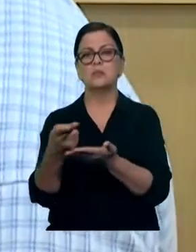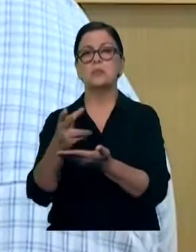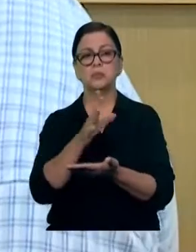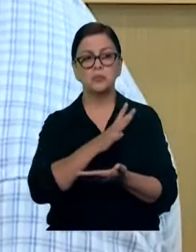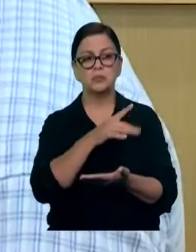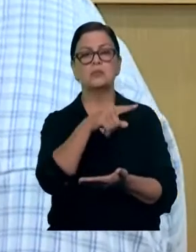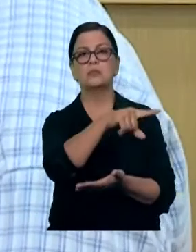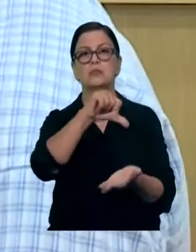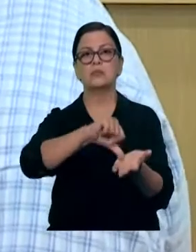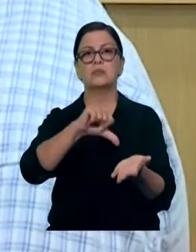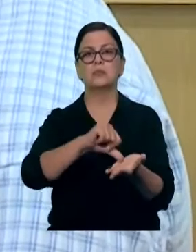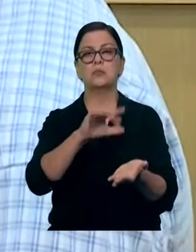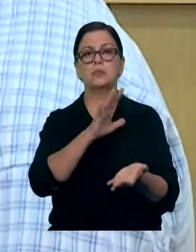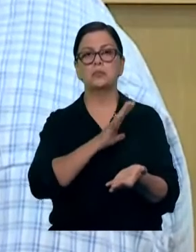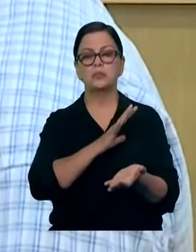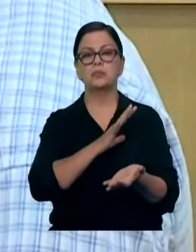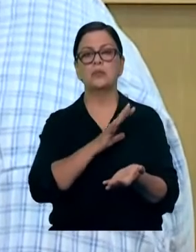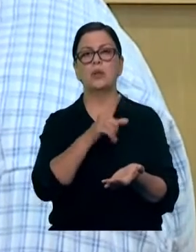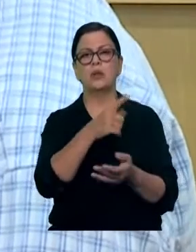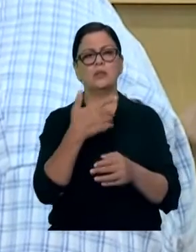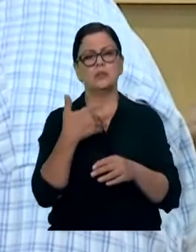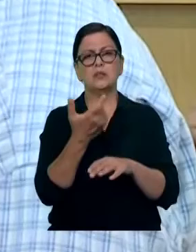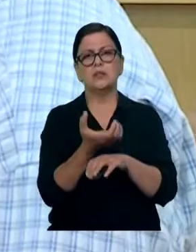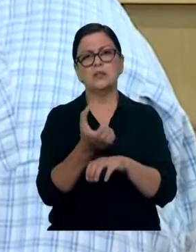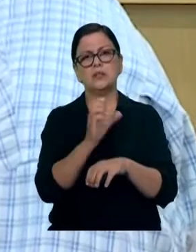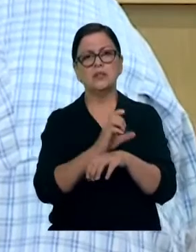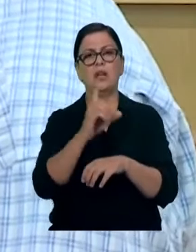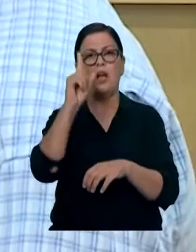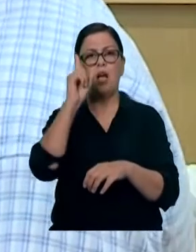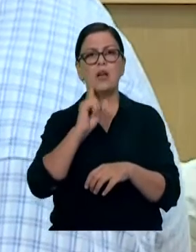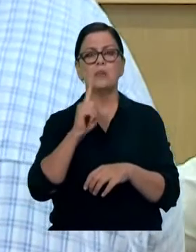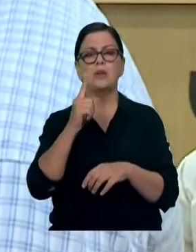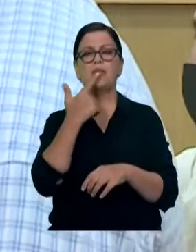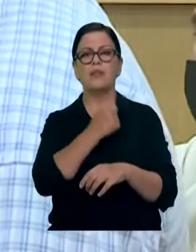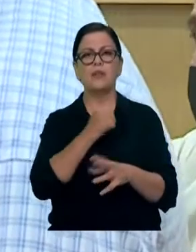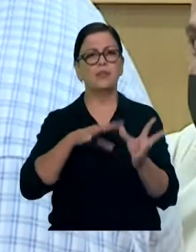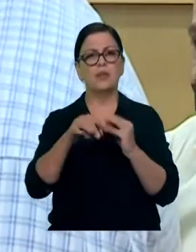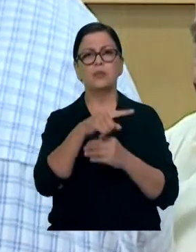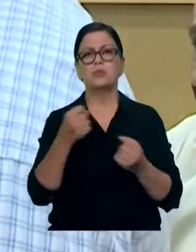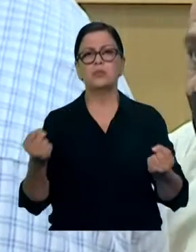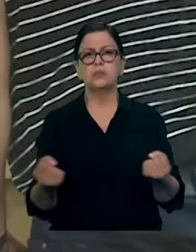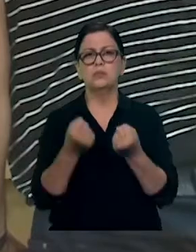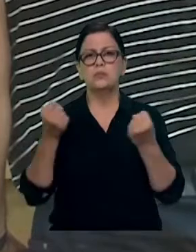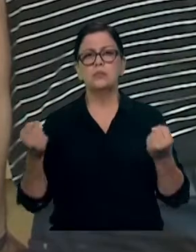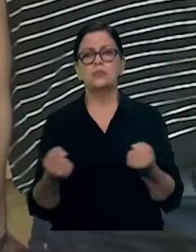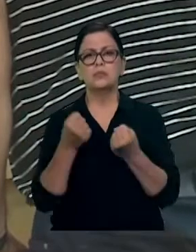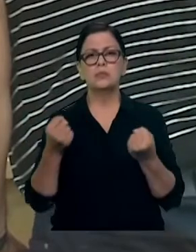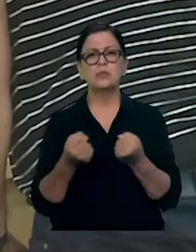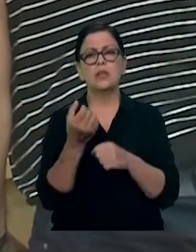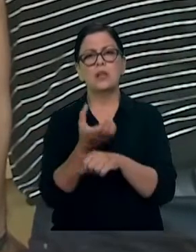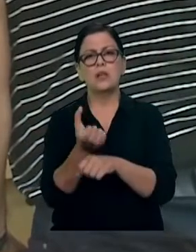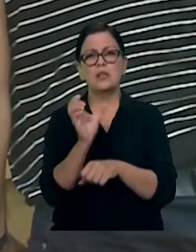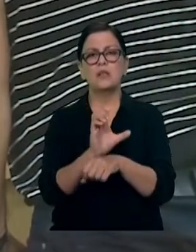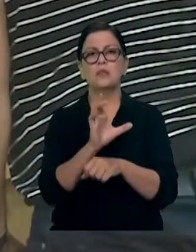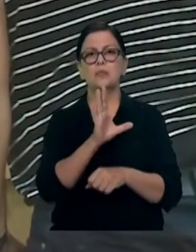gəlmişdir orada. Bunlar gəldi, bizim möhkəm döyüklər bunlar. Çünki itki çox vermişlər, deyəndə ki, daha nəyi var döyüklər? 15-ci ildə